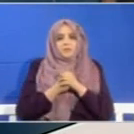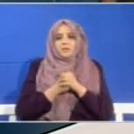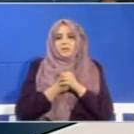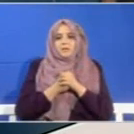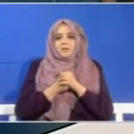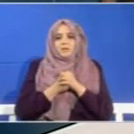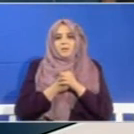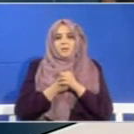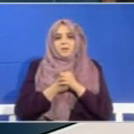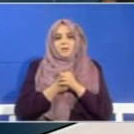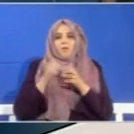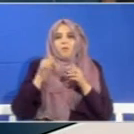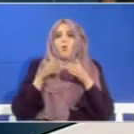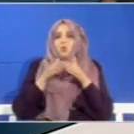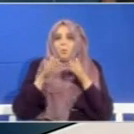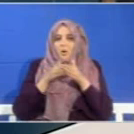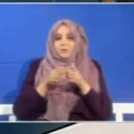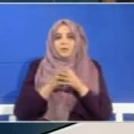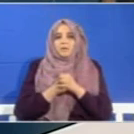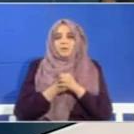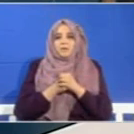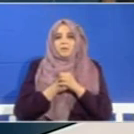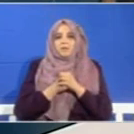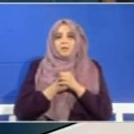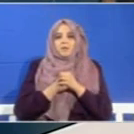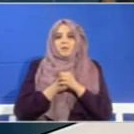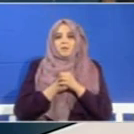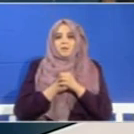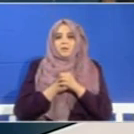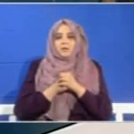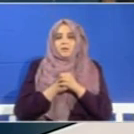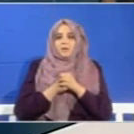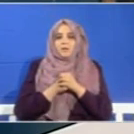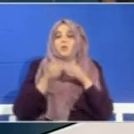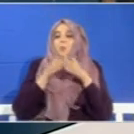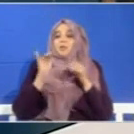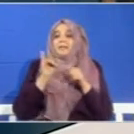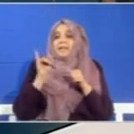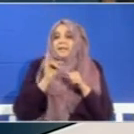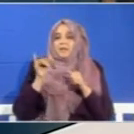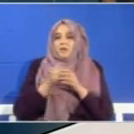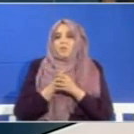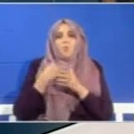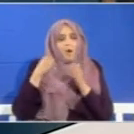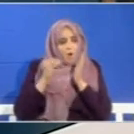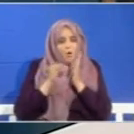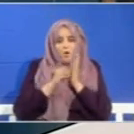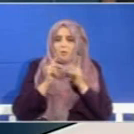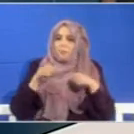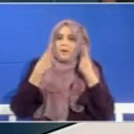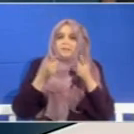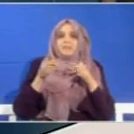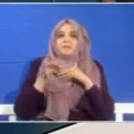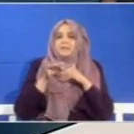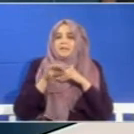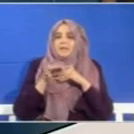بن عزوز قال لي سقسي، عاودي سقسي، رجعي سقسي اسكو الخاتم تاع من اللي راه. رحت رجع سقسيت مولات العرس، قلت